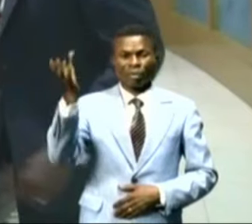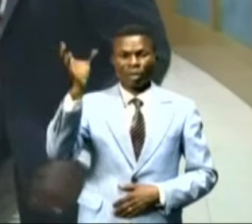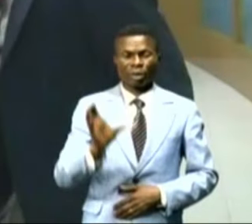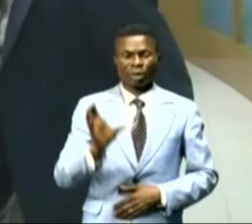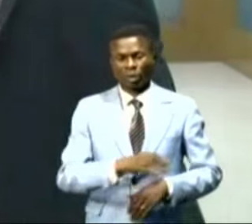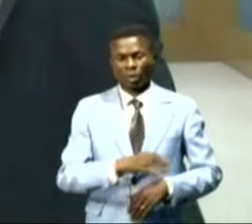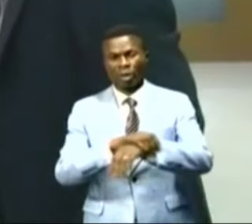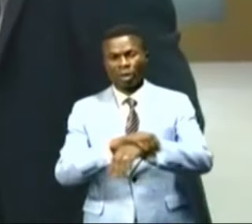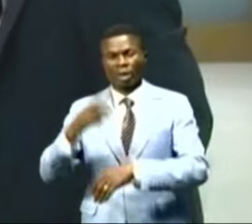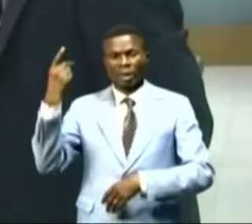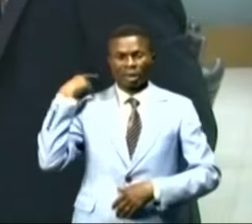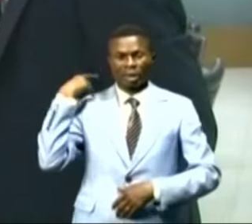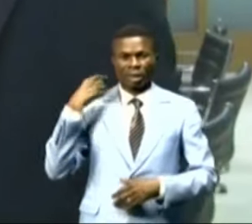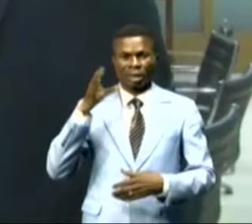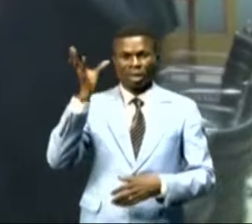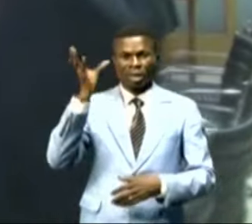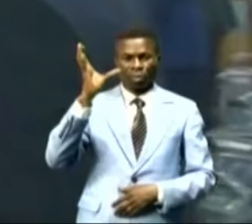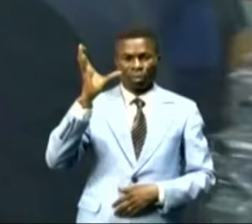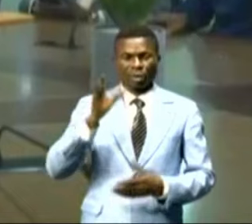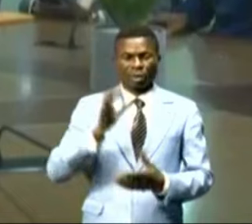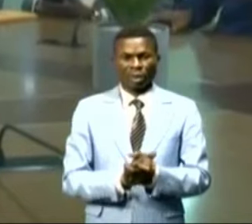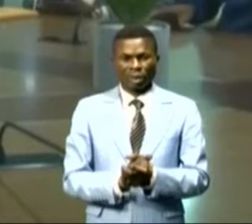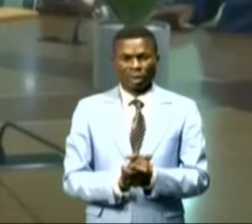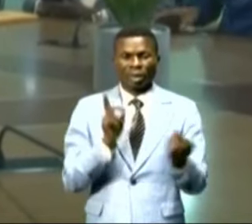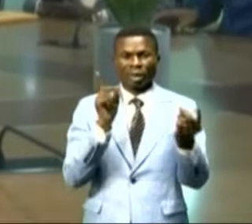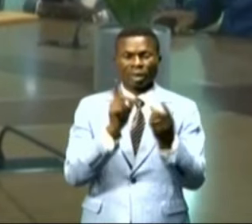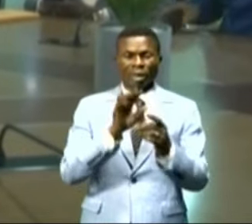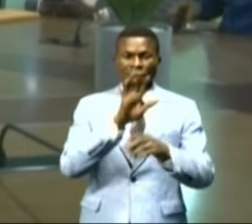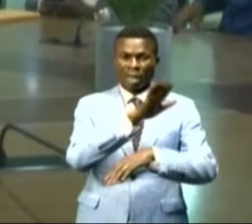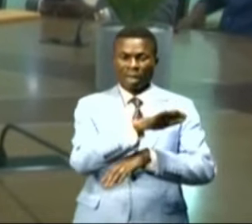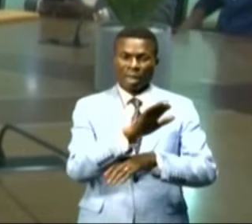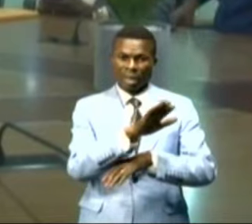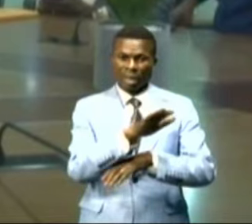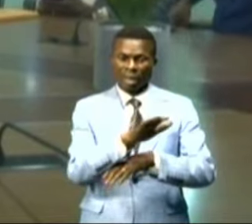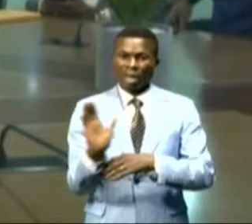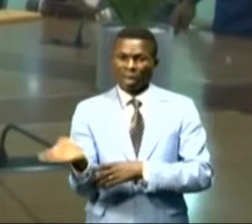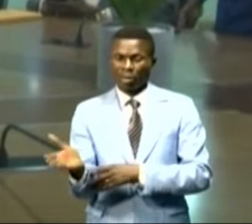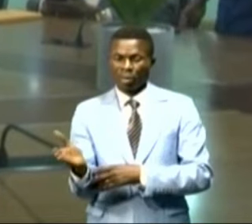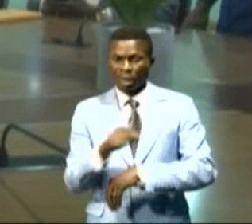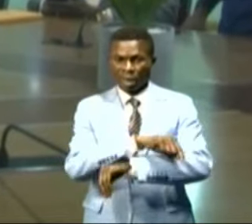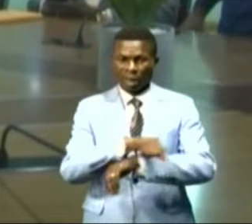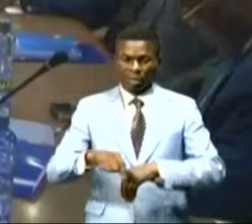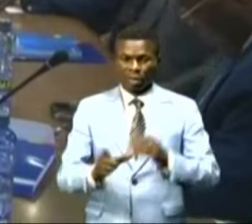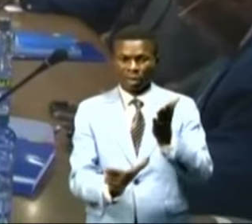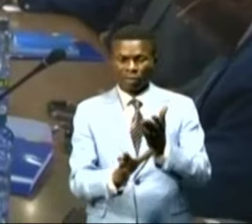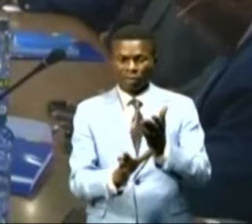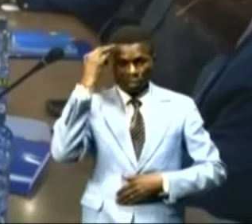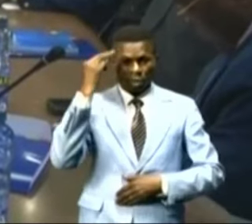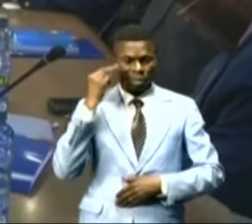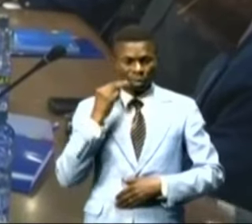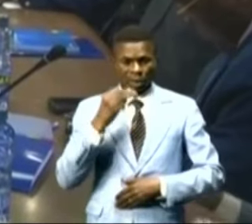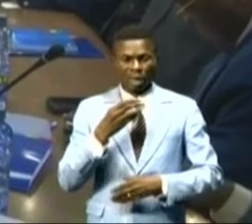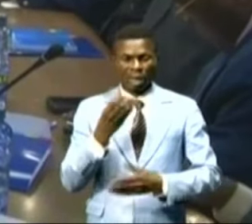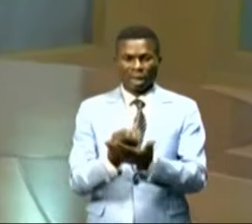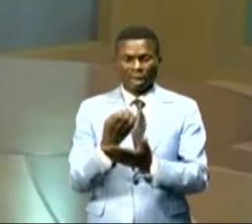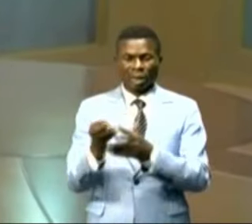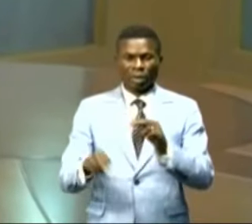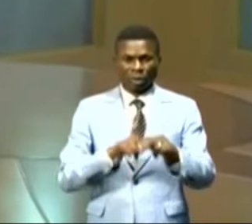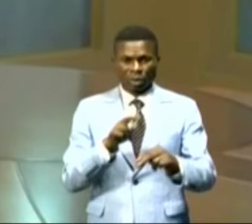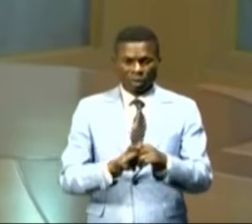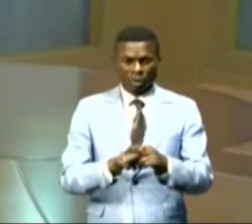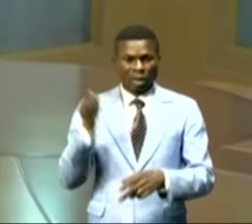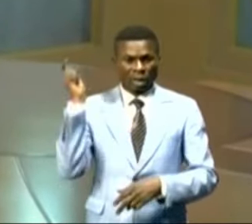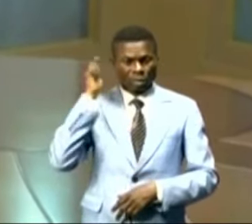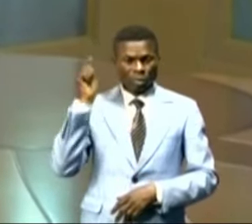par l'honorable Pierre Ntsumbu, ont franchi dans l'avant-midi les portes du cabinet du vice-premier ministre, ministre de l'économie nationale, le